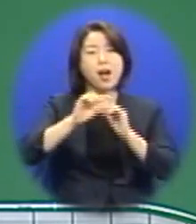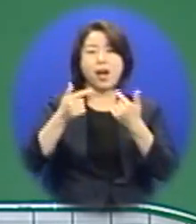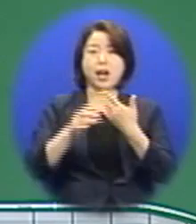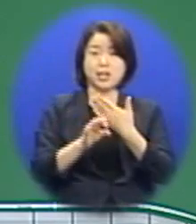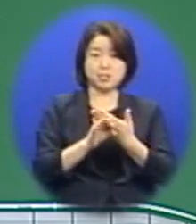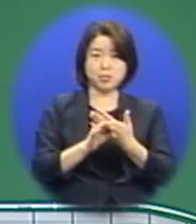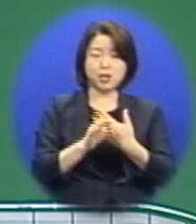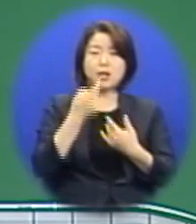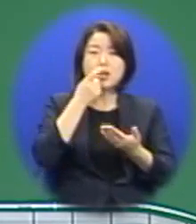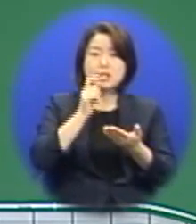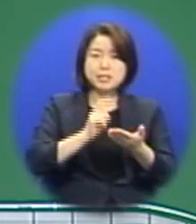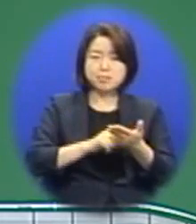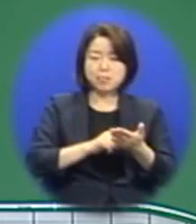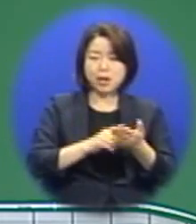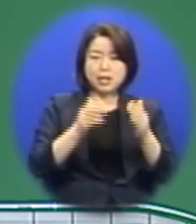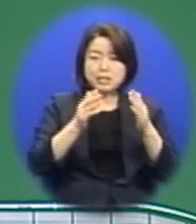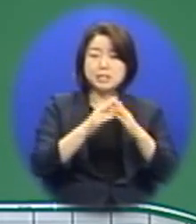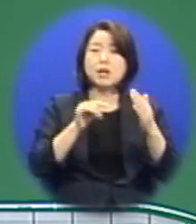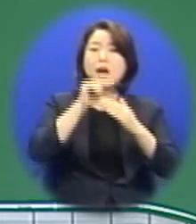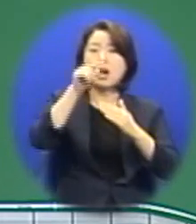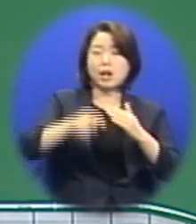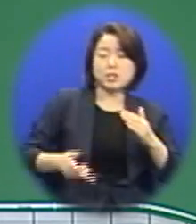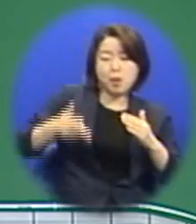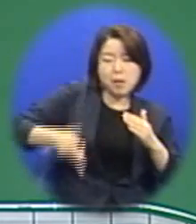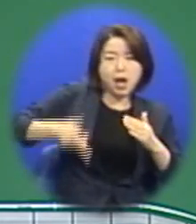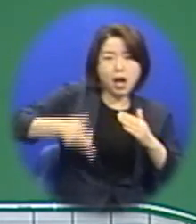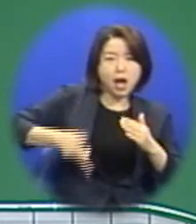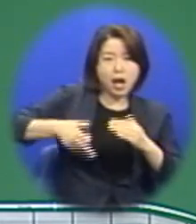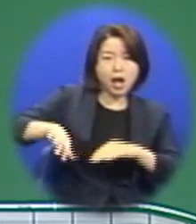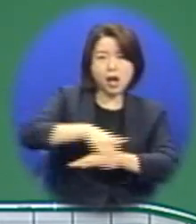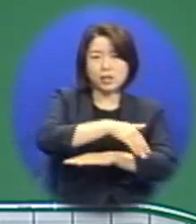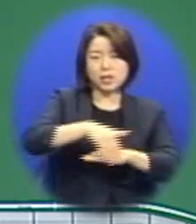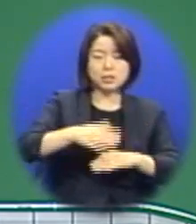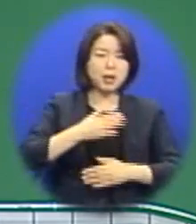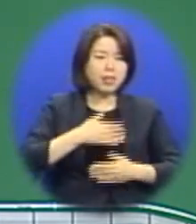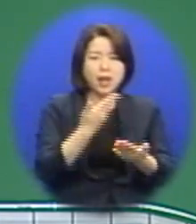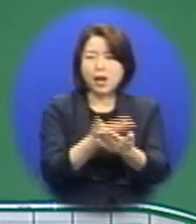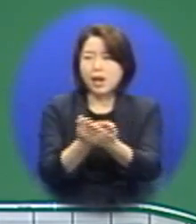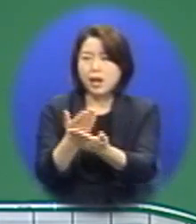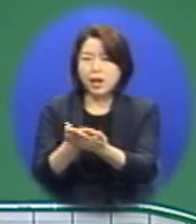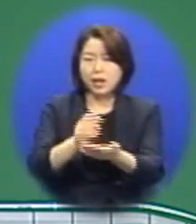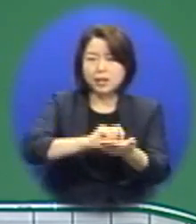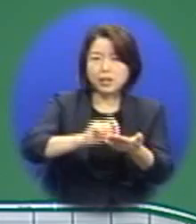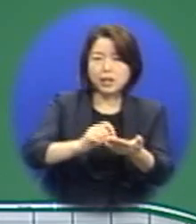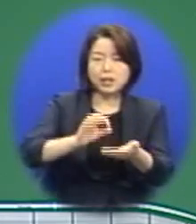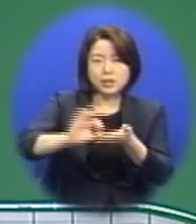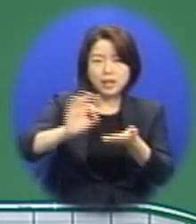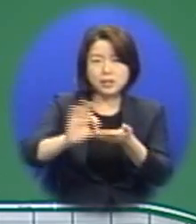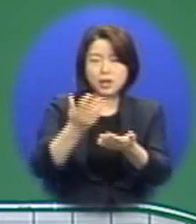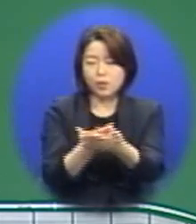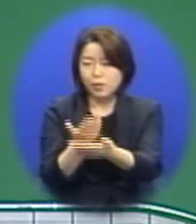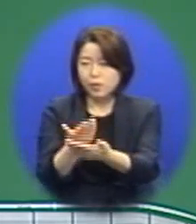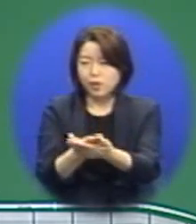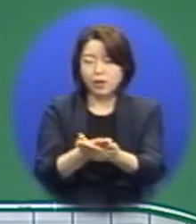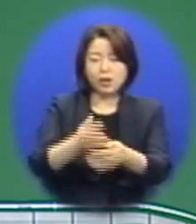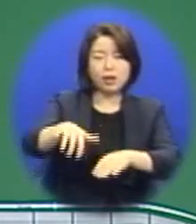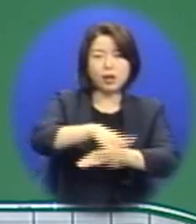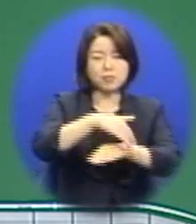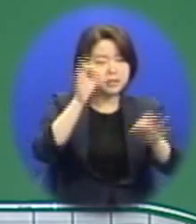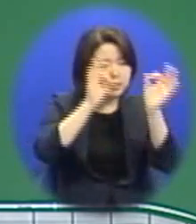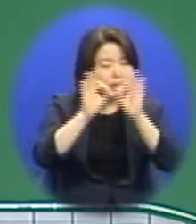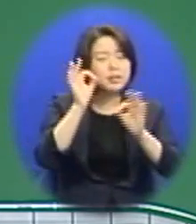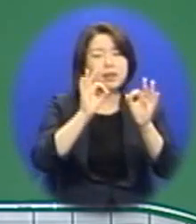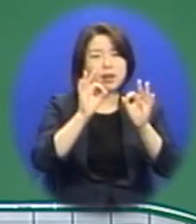금방 뛰쳐나와서 또 목발 짚고 돌아다니면서 나 좀 써주세요, 나 좀 써주세요 그렇게 돌아다녔을 거예요. 아마 믿음